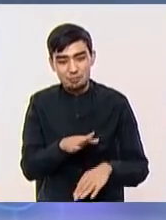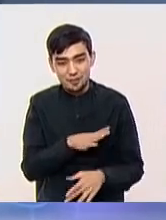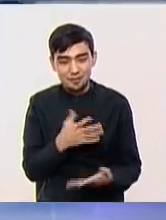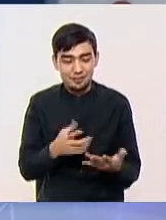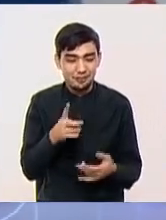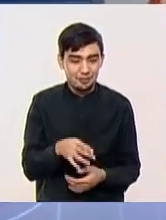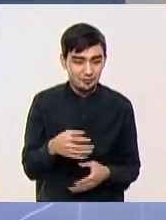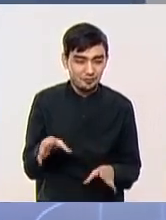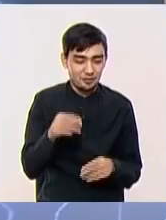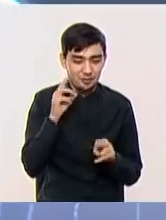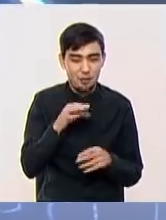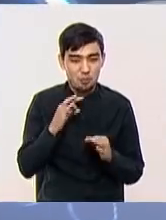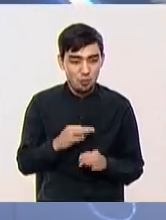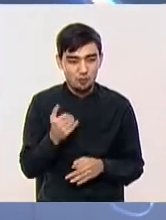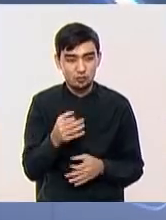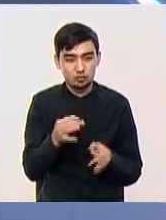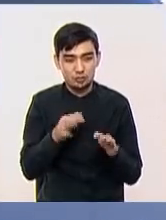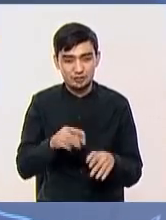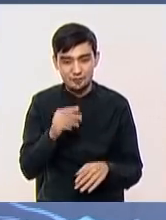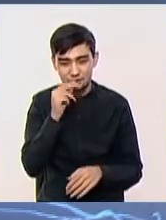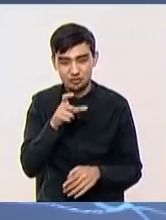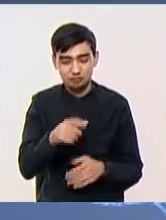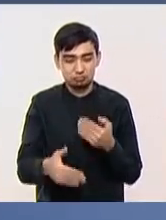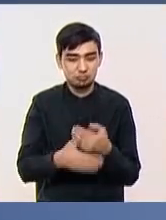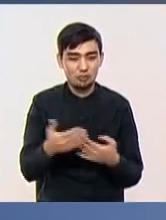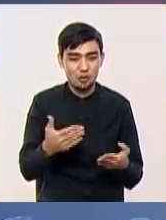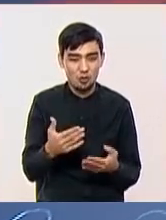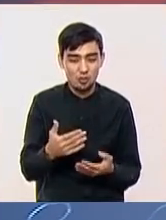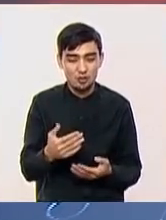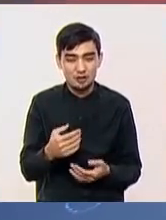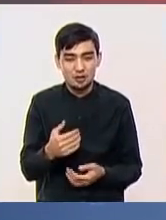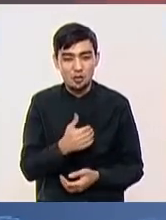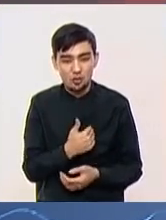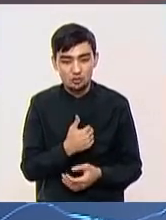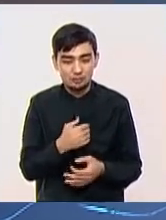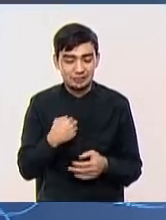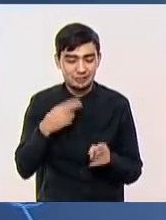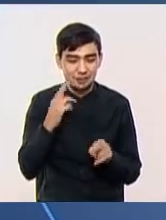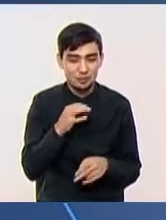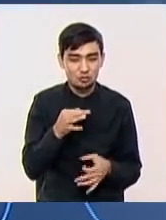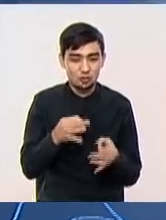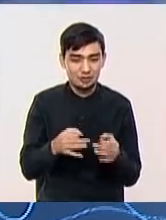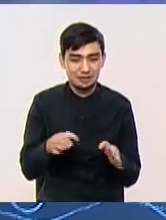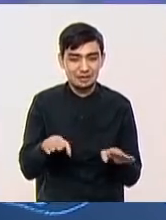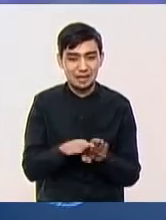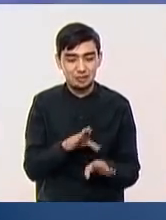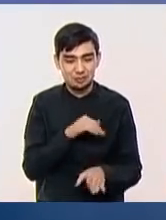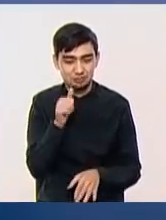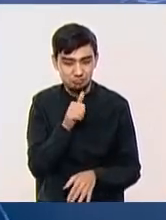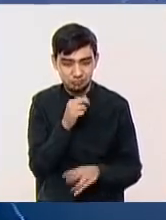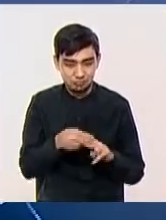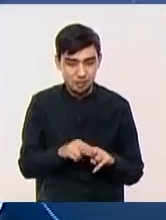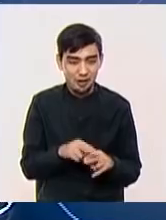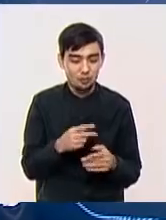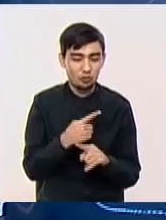сұрамағаны белгісіз. Әрі прокурордың судьядан сотталушының қандай жазаға тартылғанын қалайтынын да беймәлім. Сот жабық режимде өтіп жатқандықтан іске қатысты